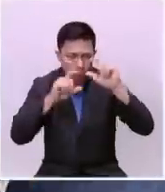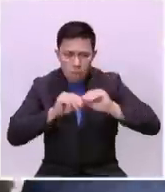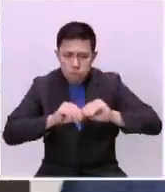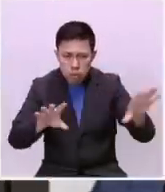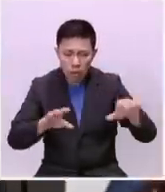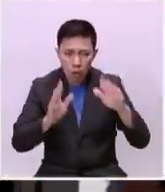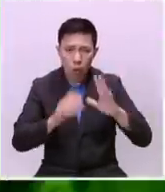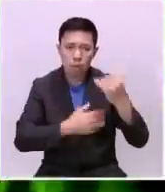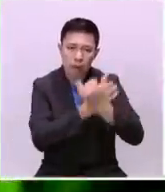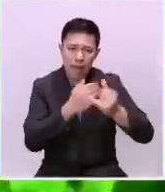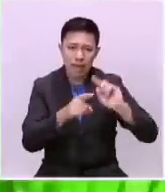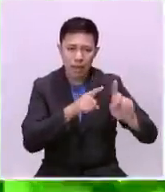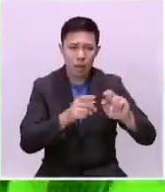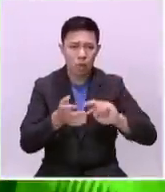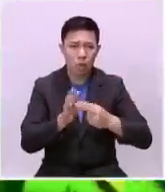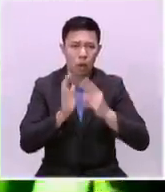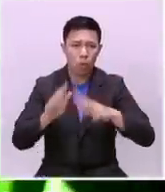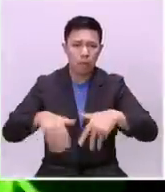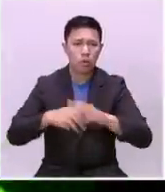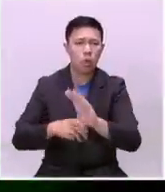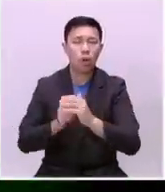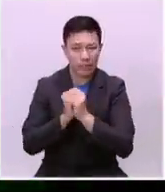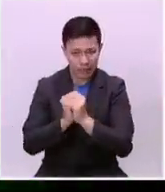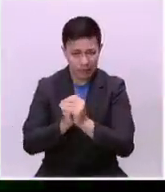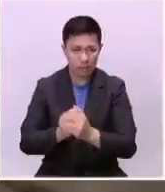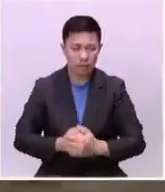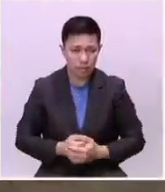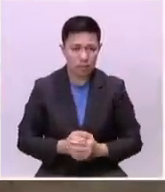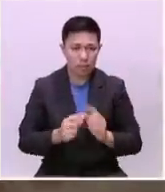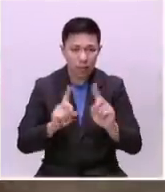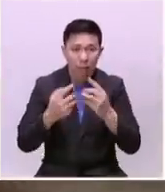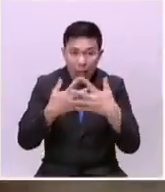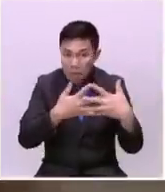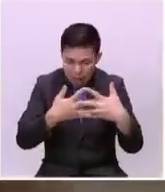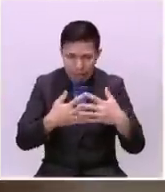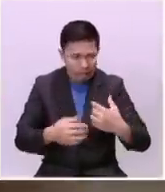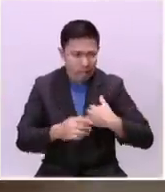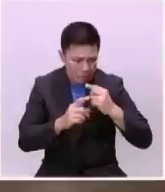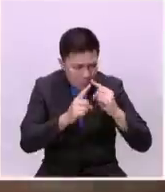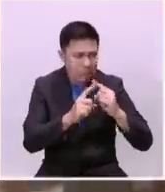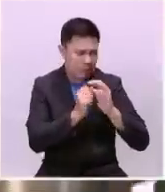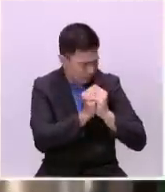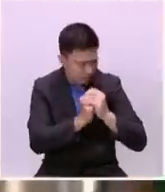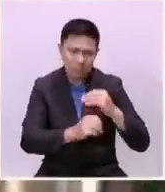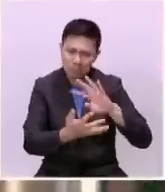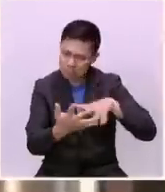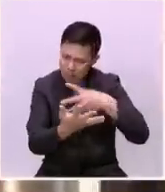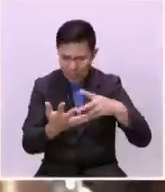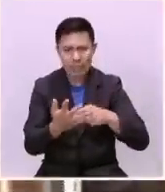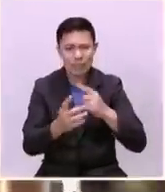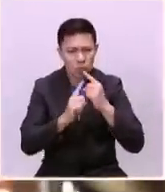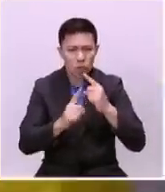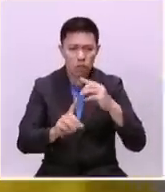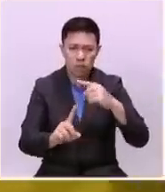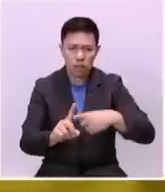งผู้คนในประเทศคือเผยถึงประชาชนจีนนั่นเองนะคะแต่สหรัฐก็จะเดินหน้าเจรจากับจีนต่อไปตามแผนที่วางเอาไว้ก็คือ